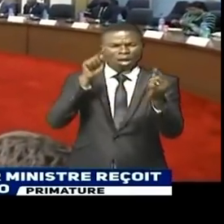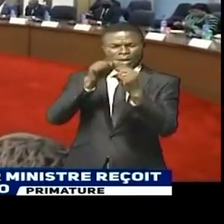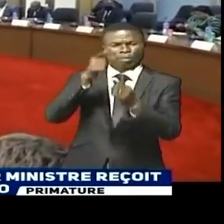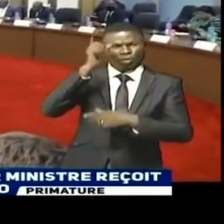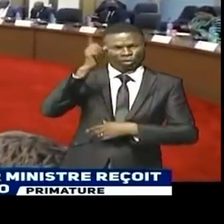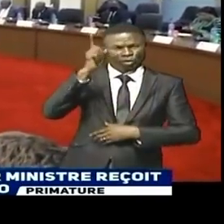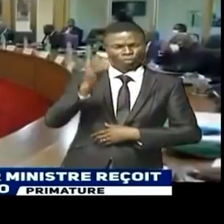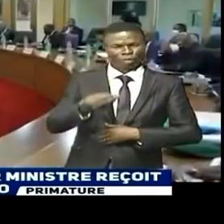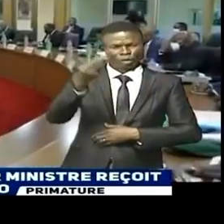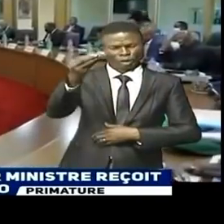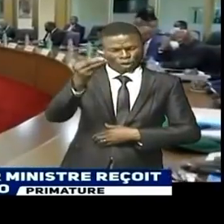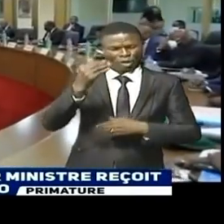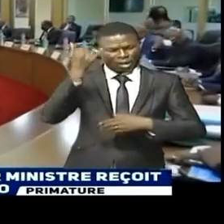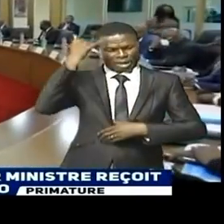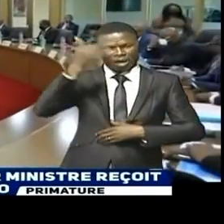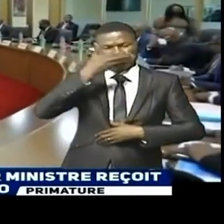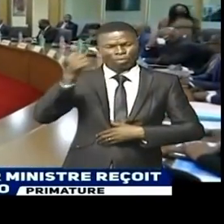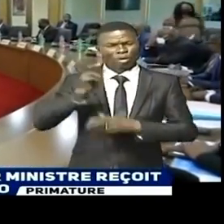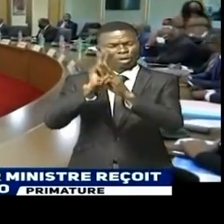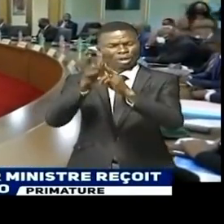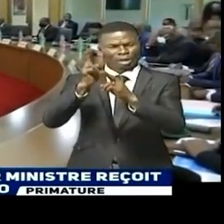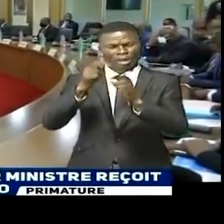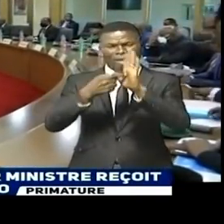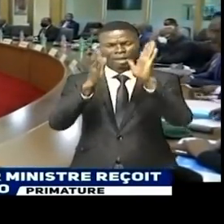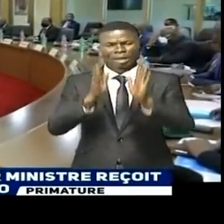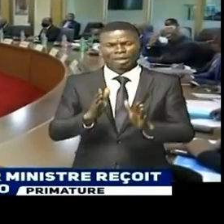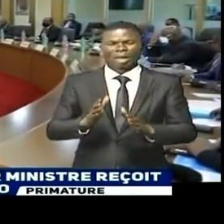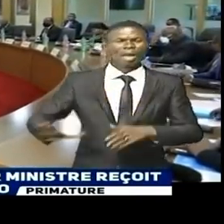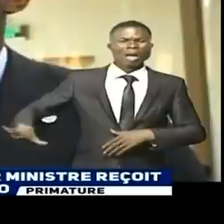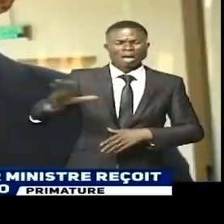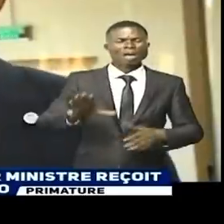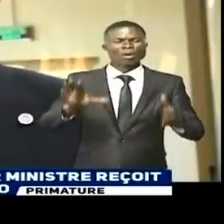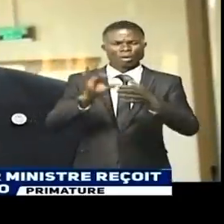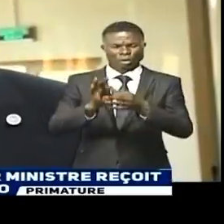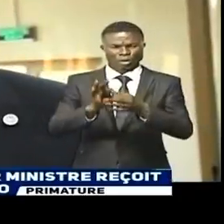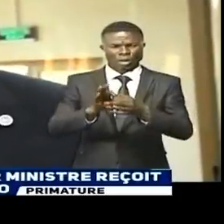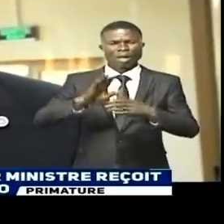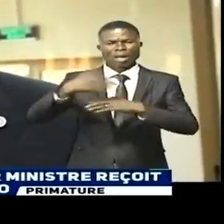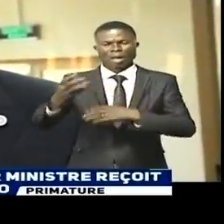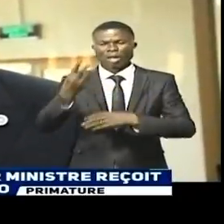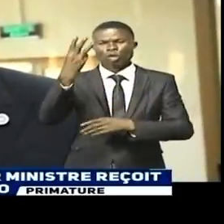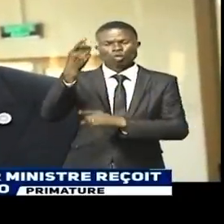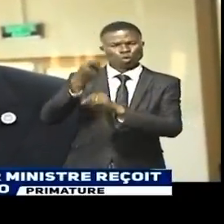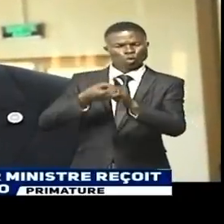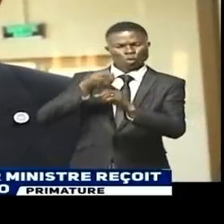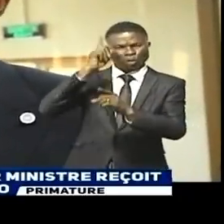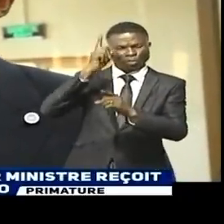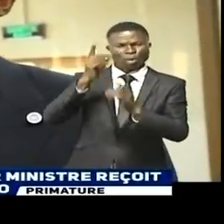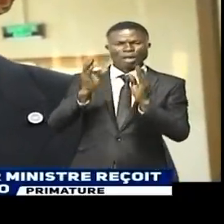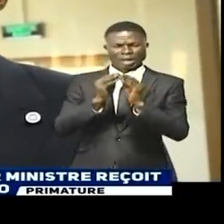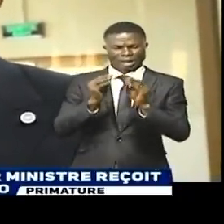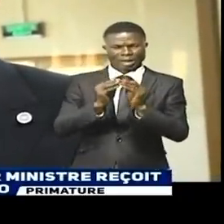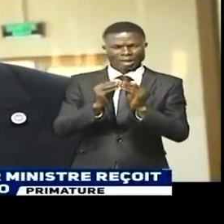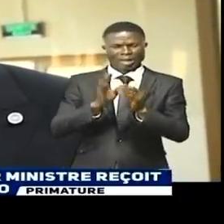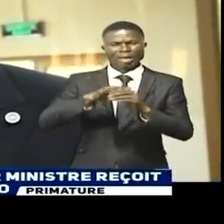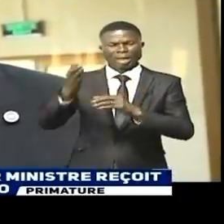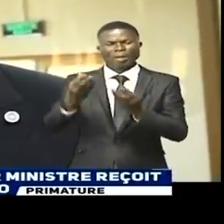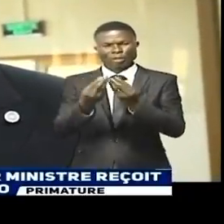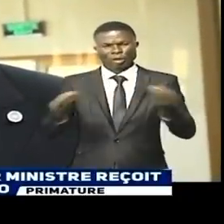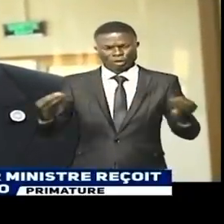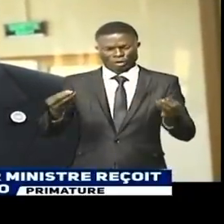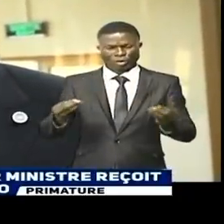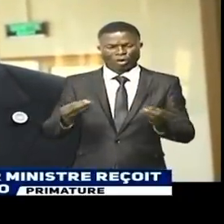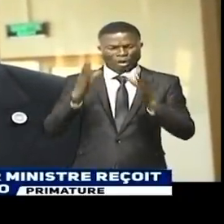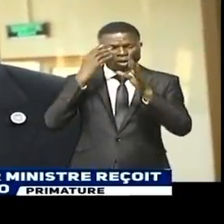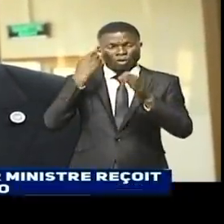des données du contenu en or à part que la représentante du secrétaire général ferrat après le trois premiers mois depuis la résolution l'accord bâle à un